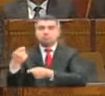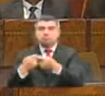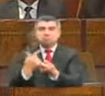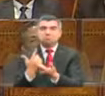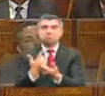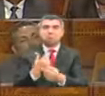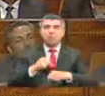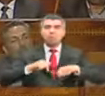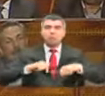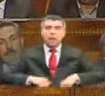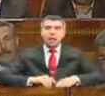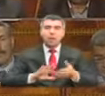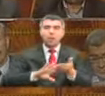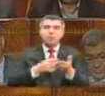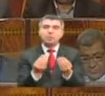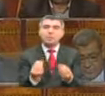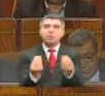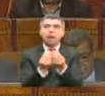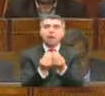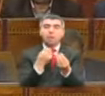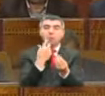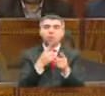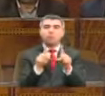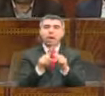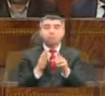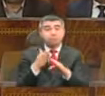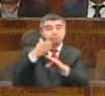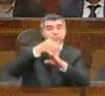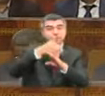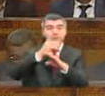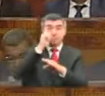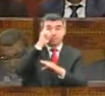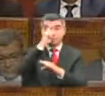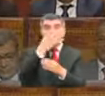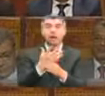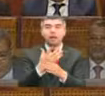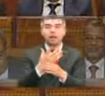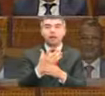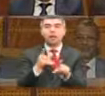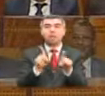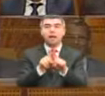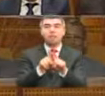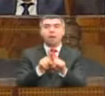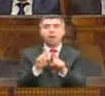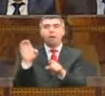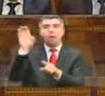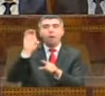أولويات جديدة لتوفير شروط ولوج بلادنا المستحق لنادي الدول